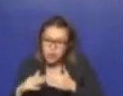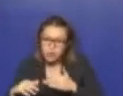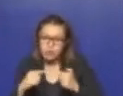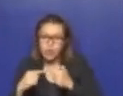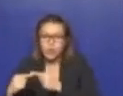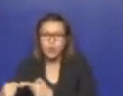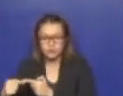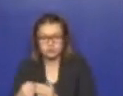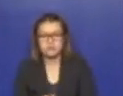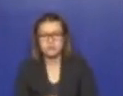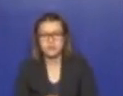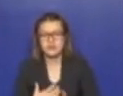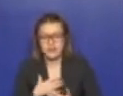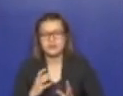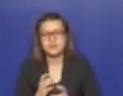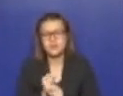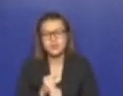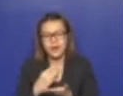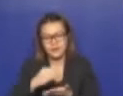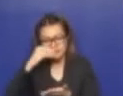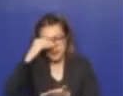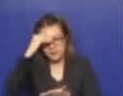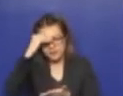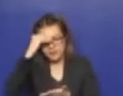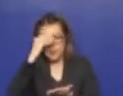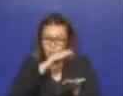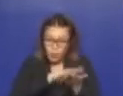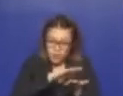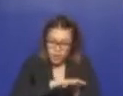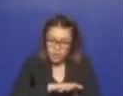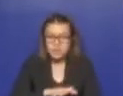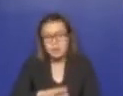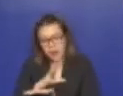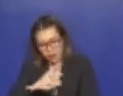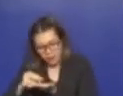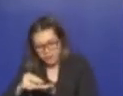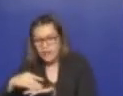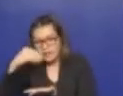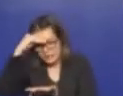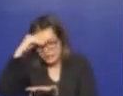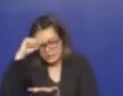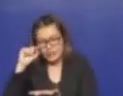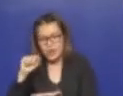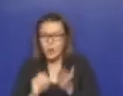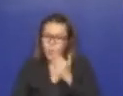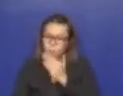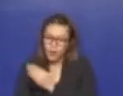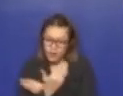สรุปว่าก็อยากให้บุตรหลานนักเรียนนักศึกษามีโอก